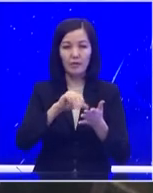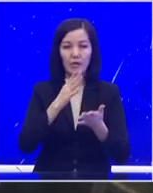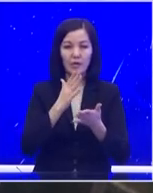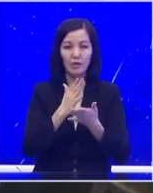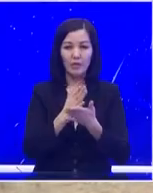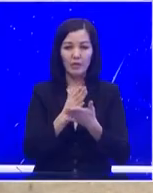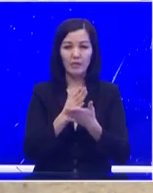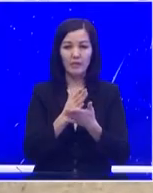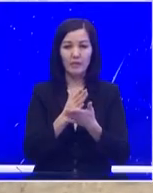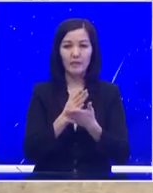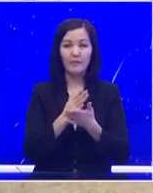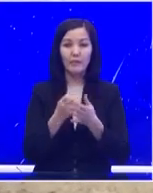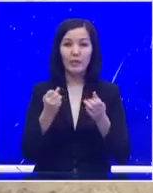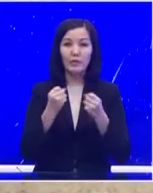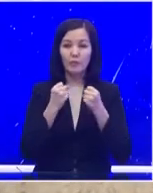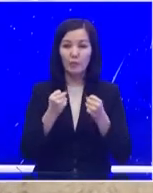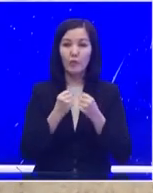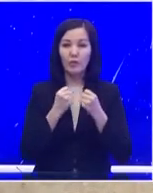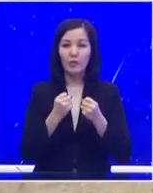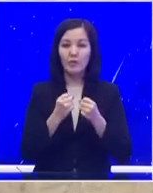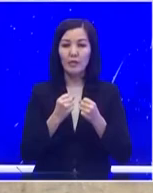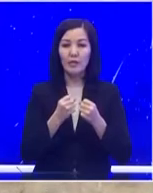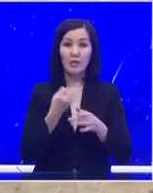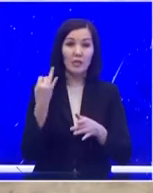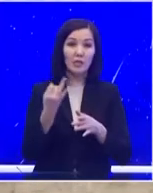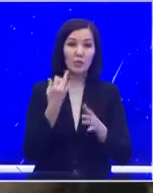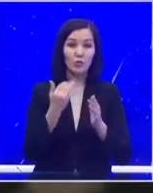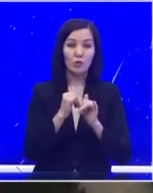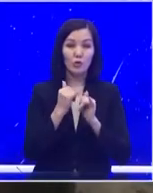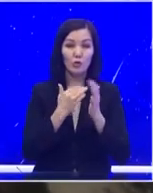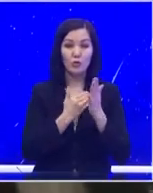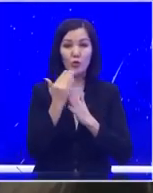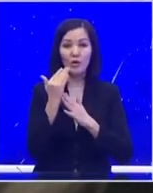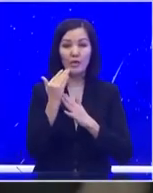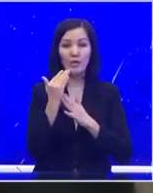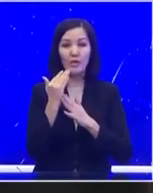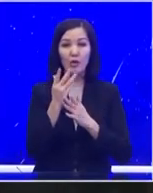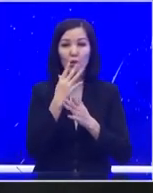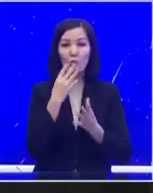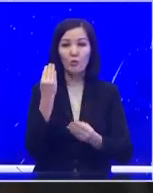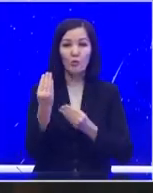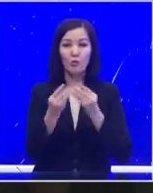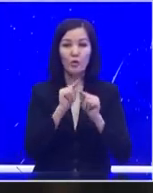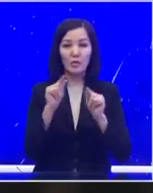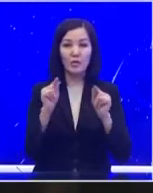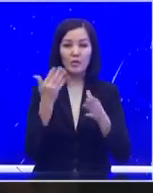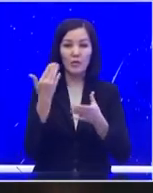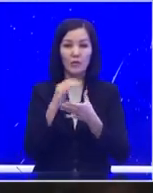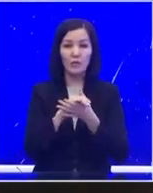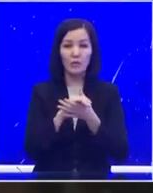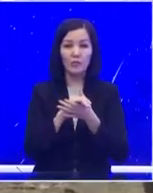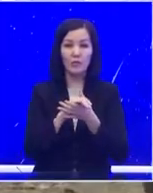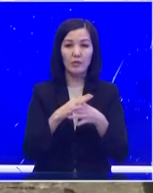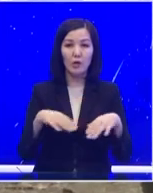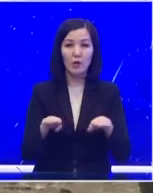жатыр. Спорттың бұл түріне өңірде қызығушылық жоғары. Жастарға ұлттық ойынды насихаттау, таныстыру мақсатында мұндай